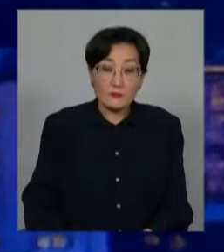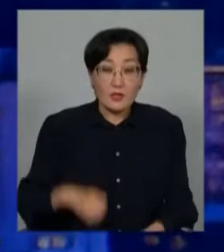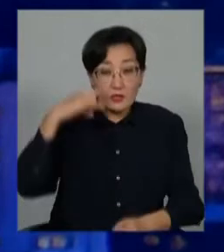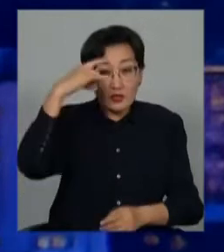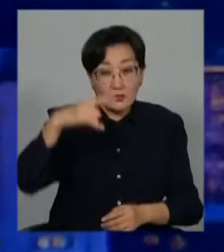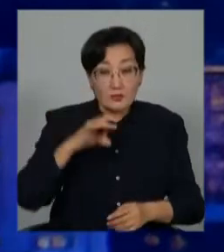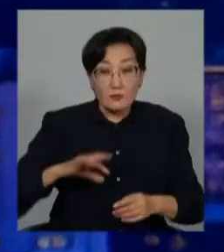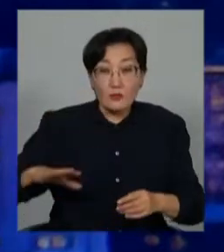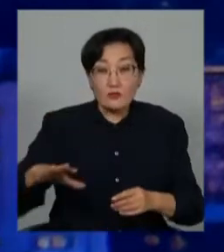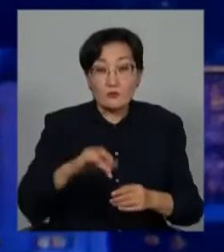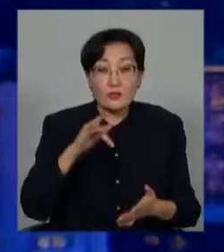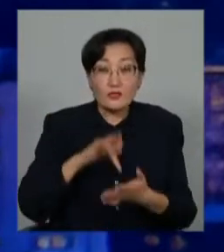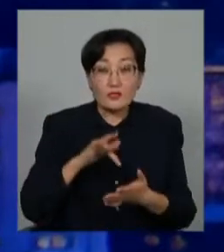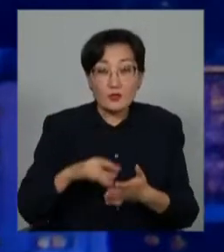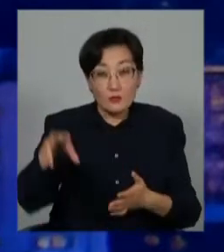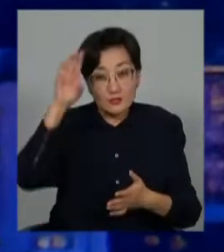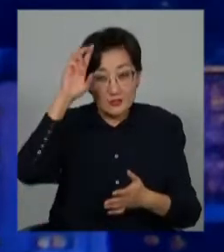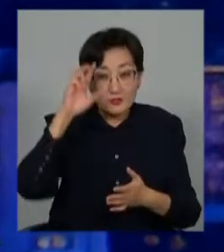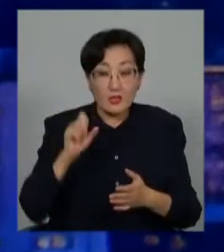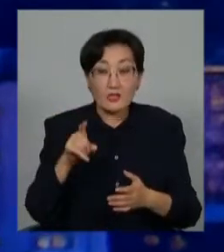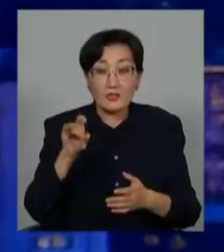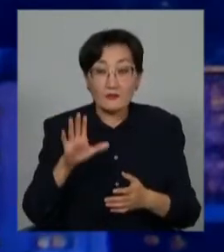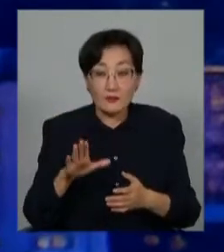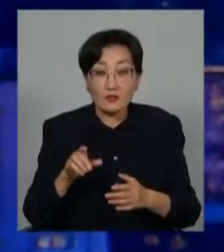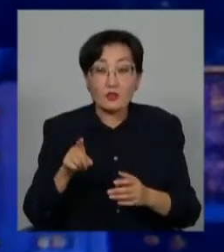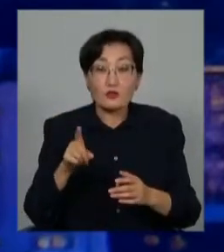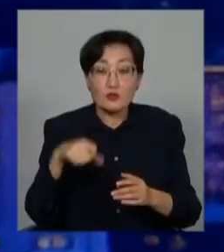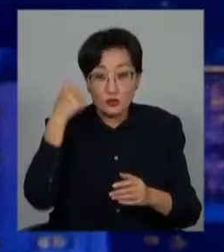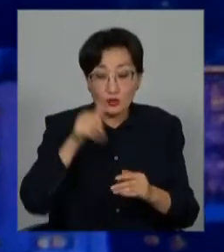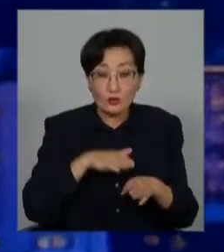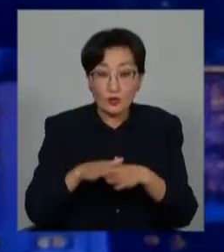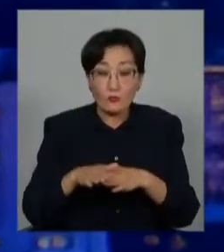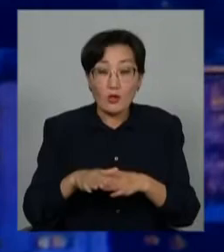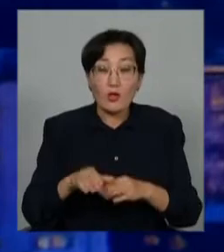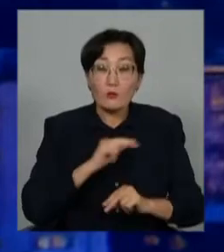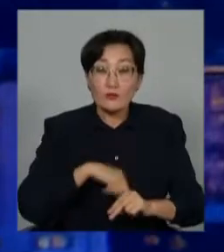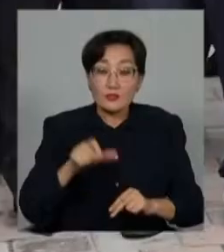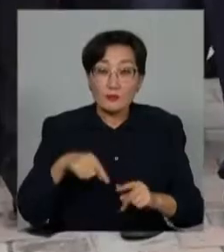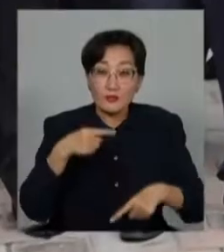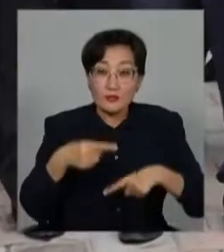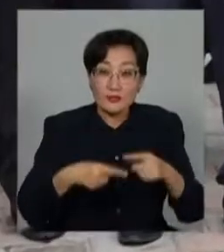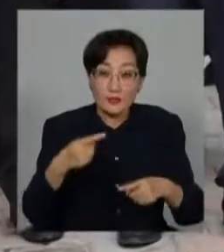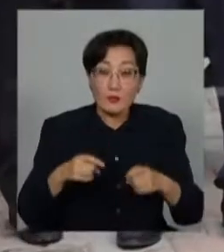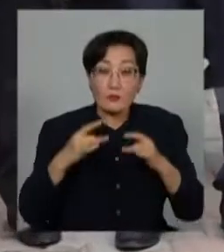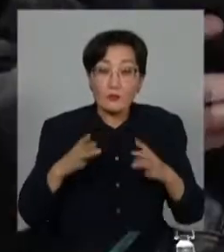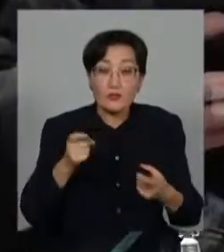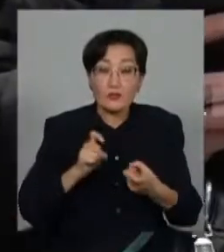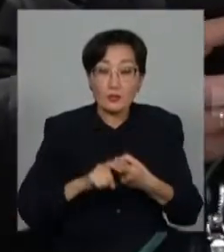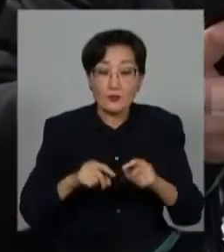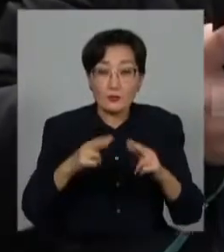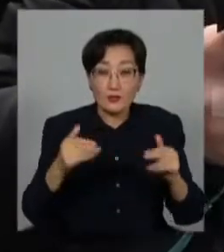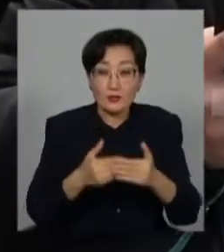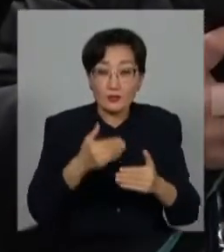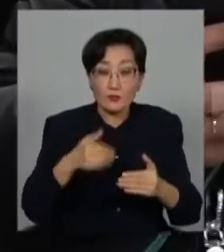Қазақстан Республикасының орталық мемлекеттік архивіне биыл 100 жыл. Мұрағат қызметкерлері бүгін ғасырлық той қарсаңда ғимарат